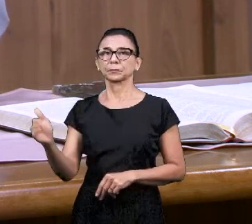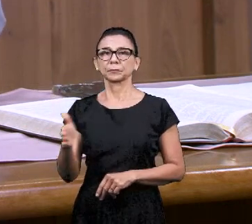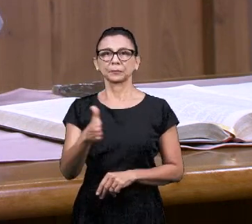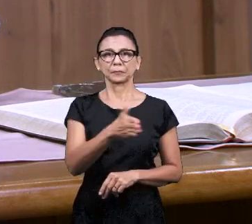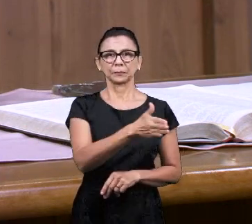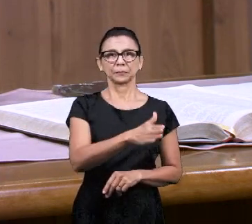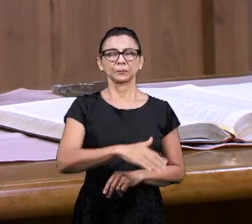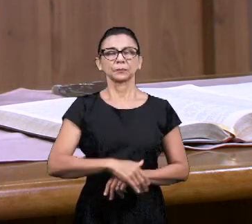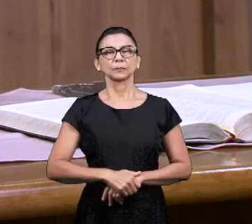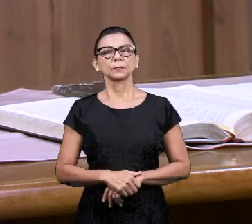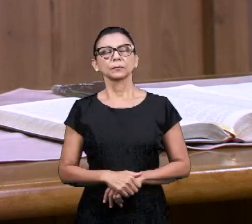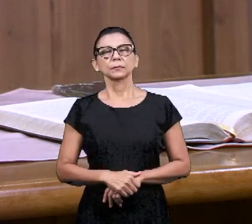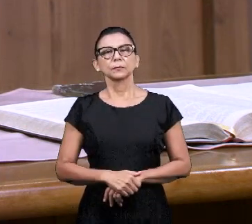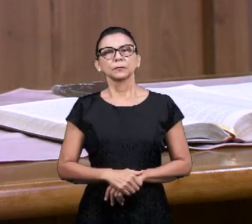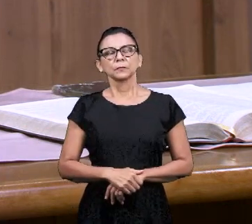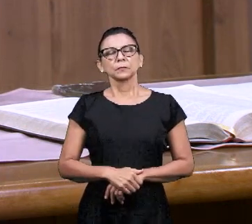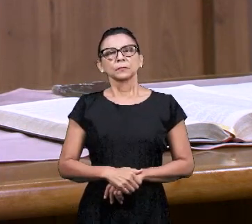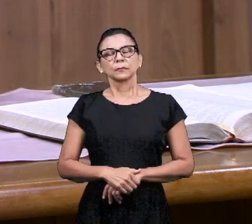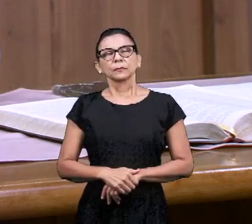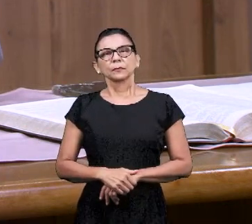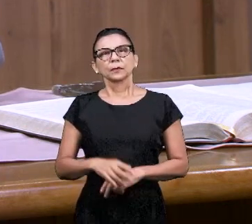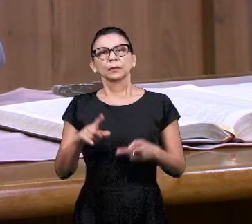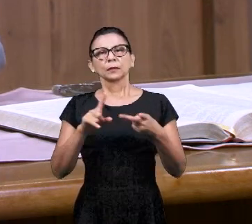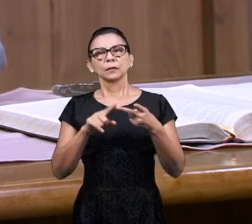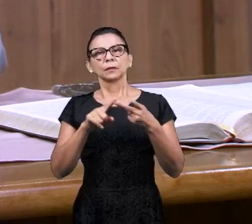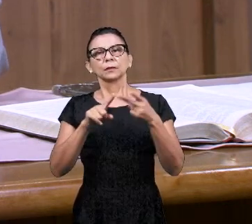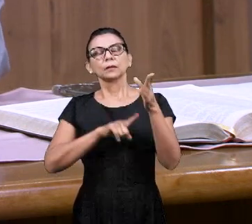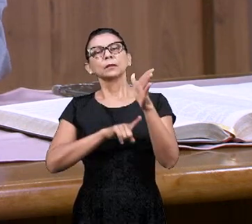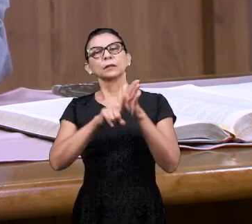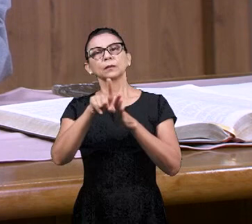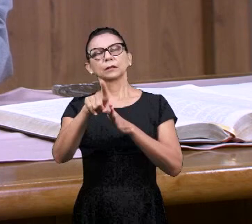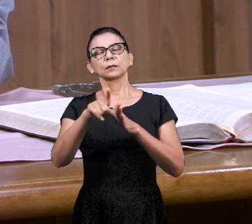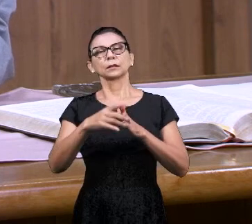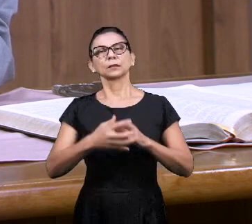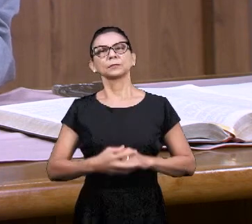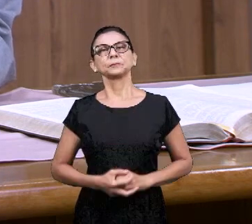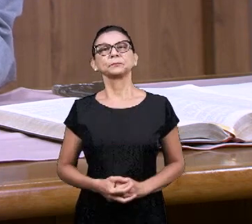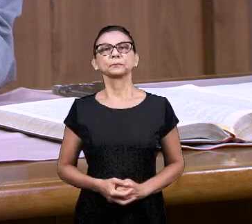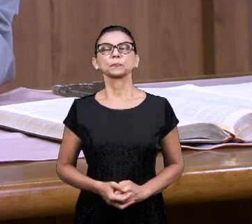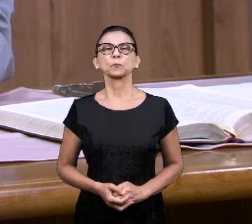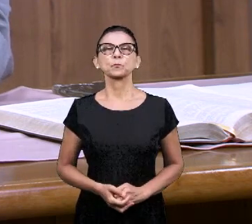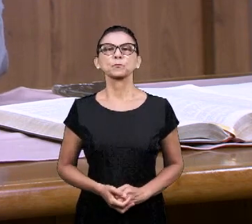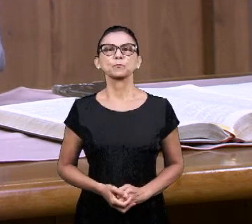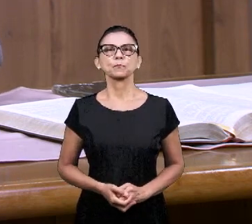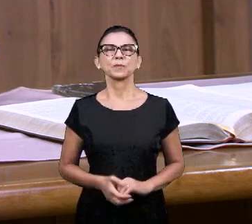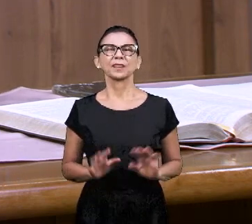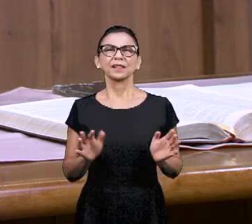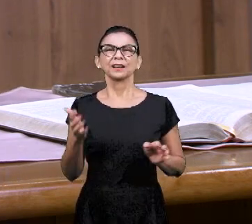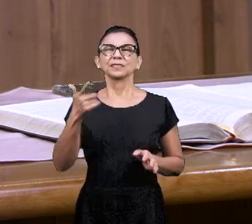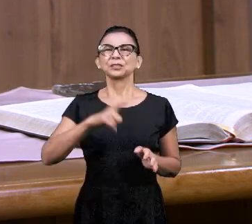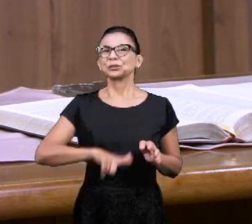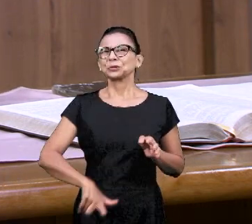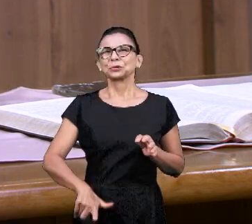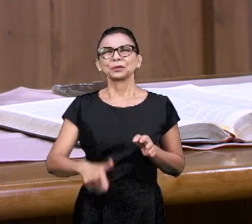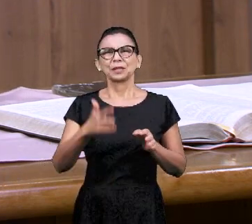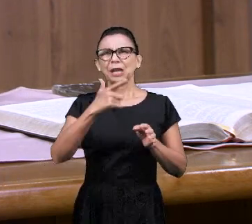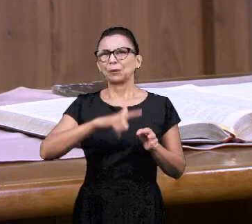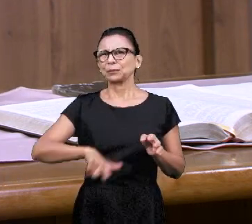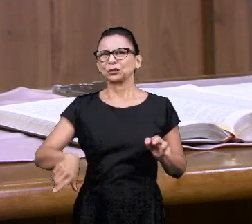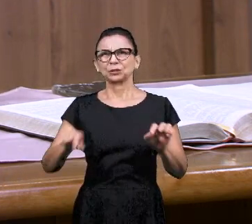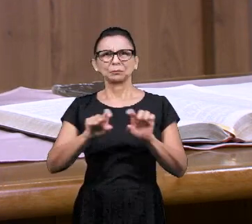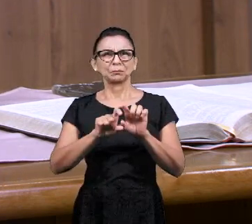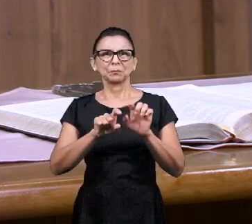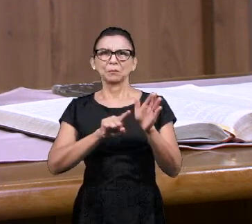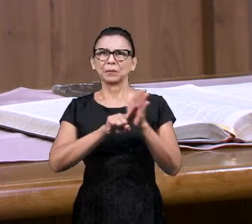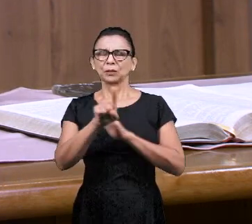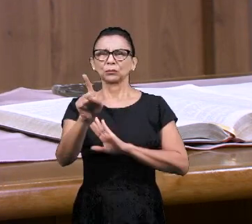Marlène. Passons à la deuxième question. Nous n'allons pas poser la question car elle a été faite